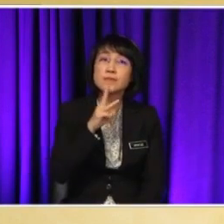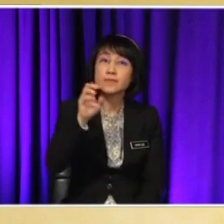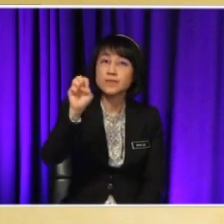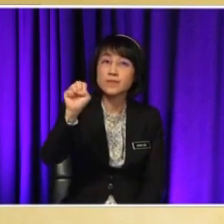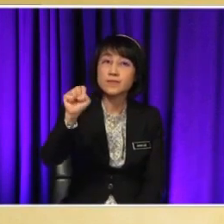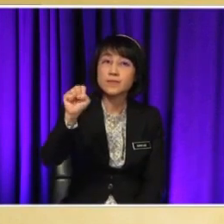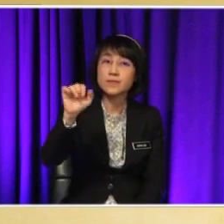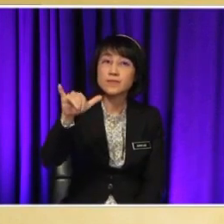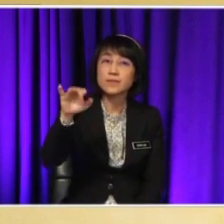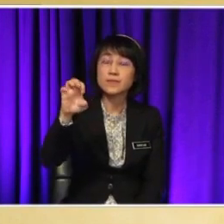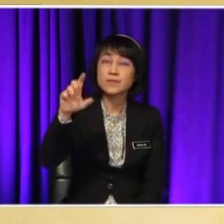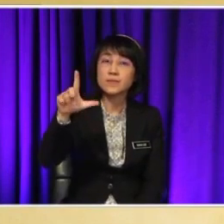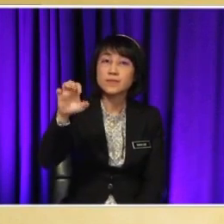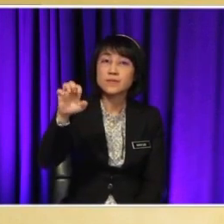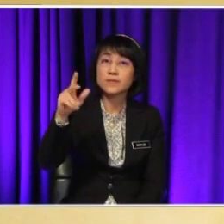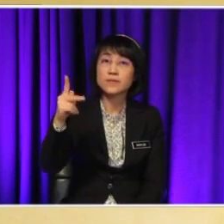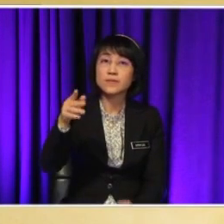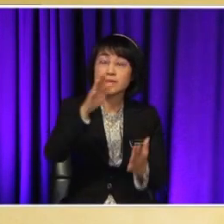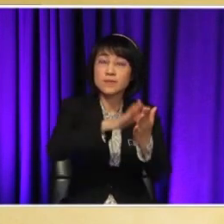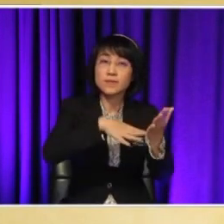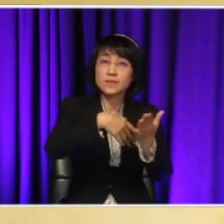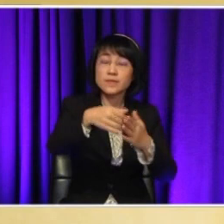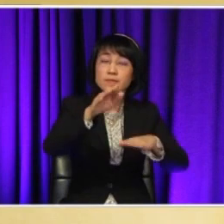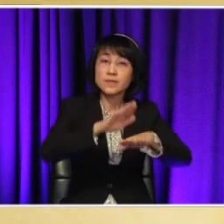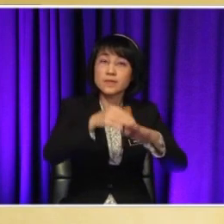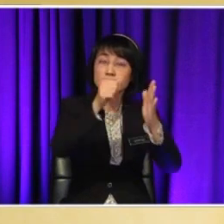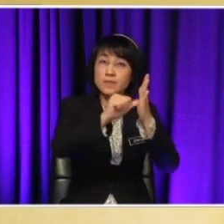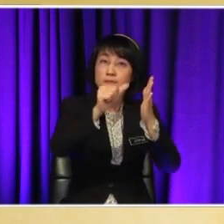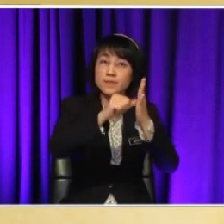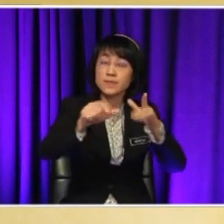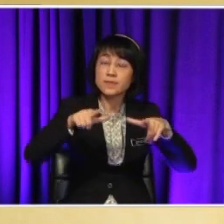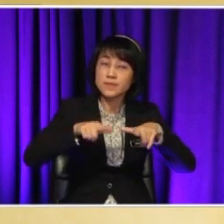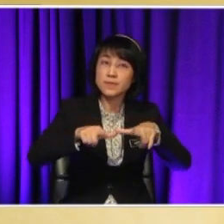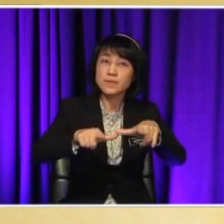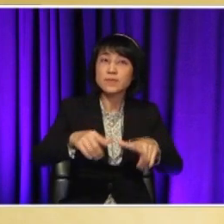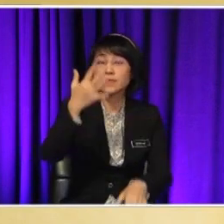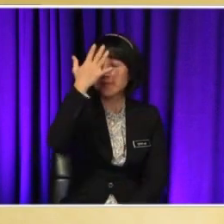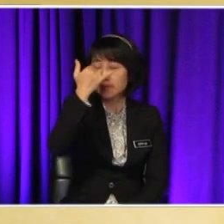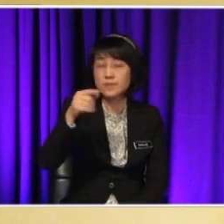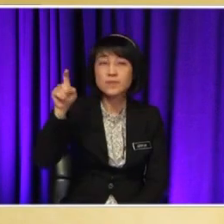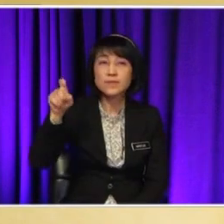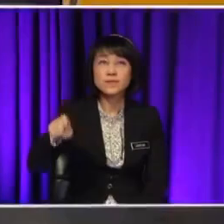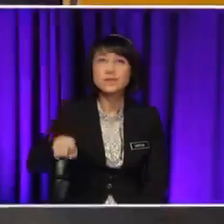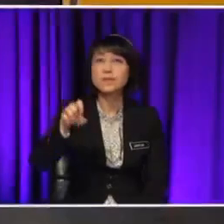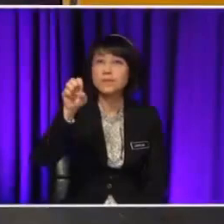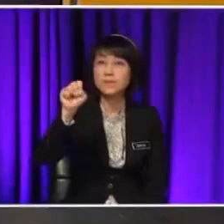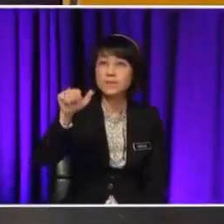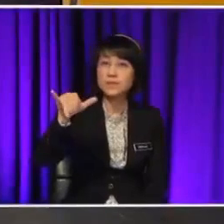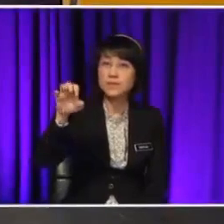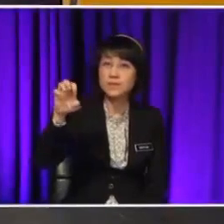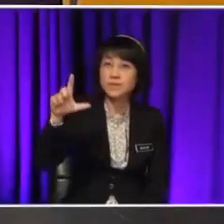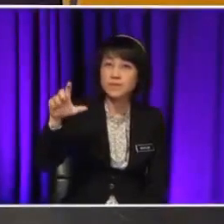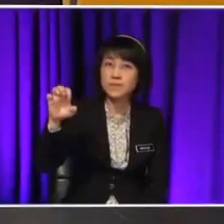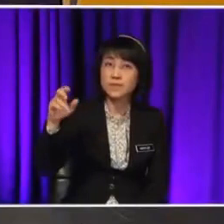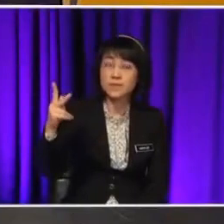atas permukaan ukiran kayu yang telah siap diukir. Kenapa kena shellac? Kenapa? Siapa yang jawab?